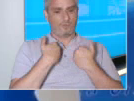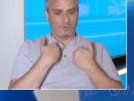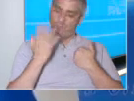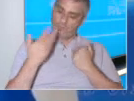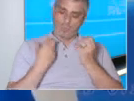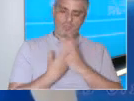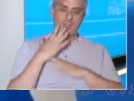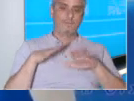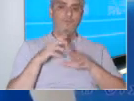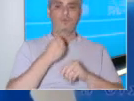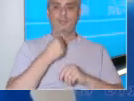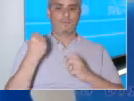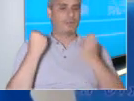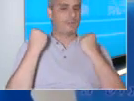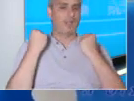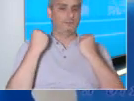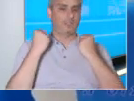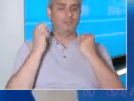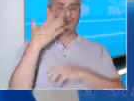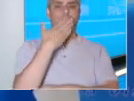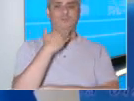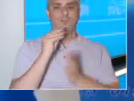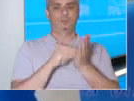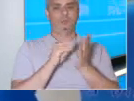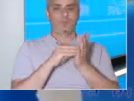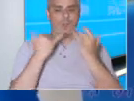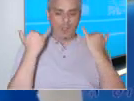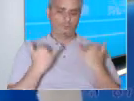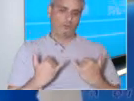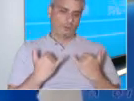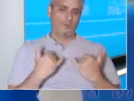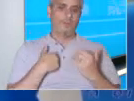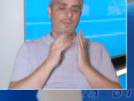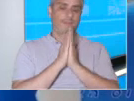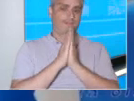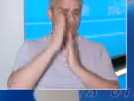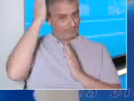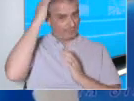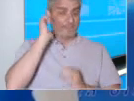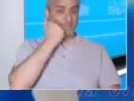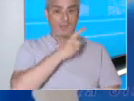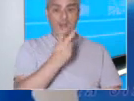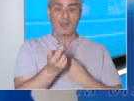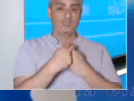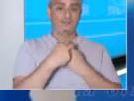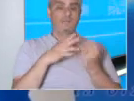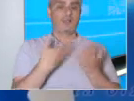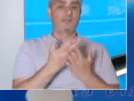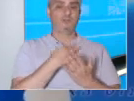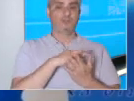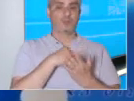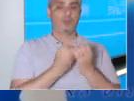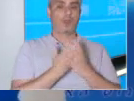בואו נקים את הממשלה הימנית החזקה שמדינת ישראל זקוקה לה ברגע זה. אני קורא לבנט מחר להצטרף להצעה